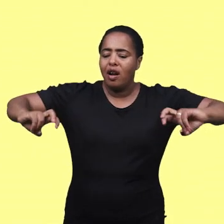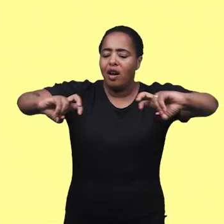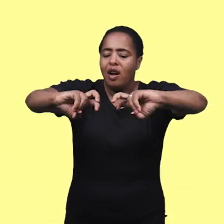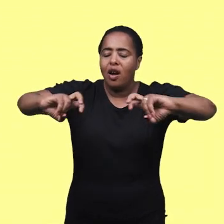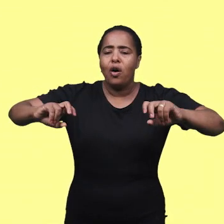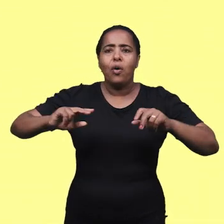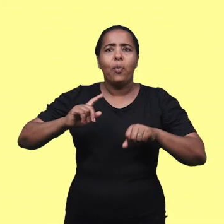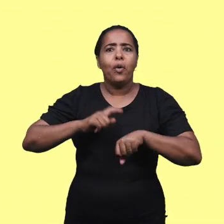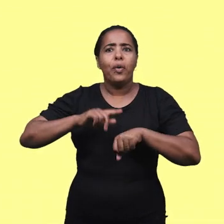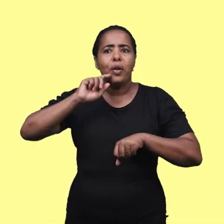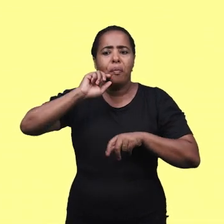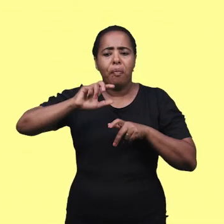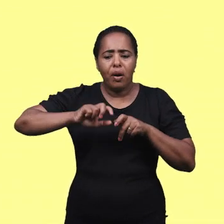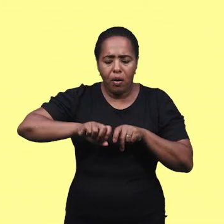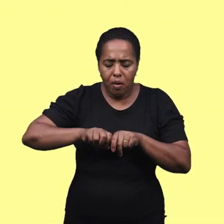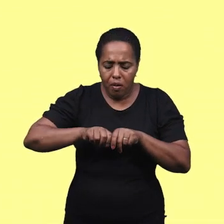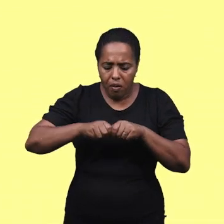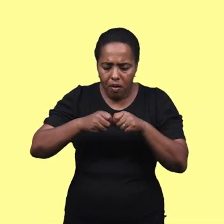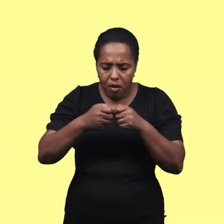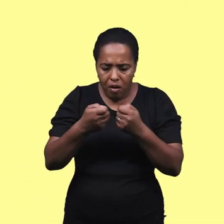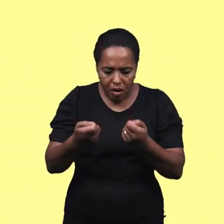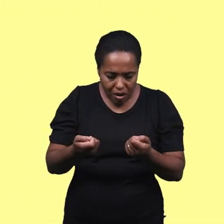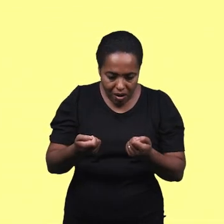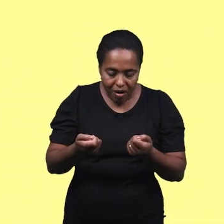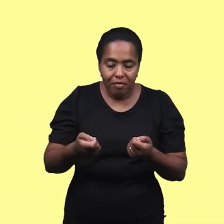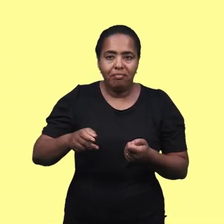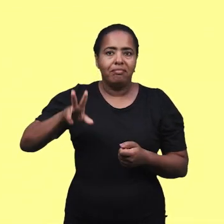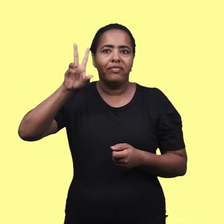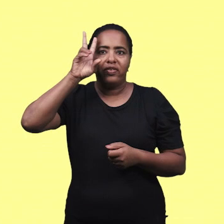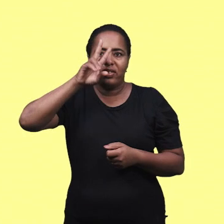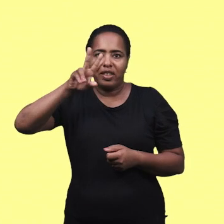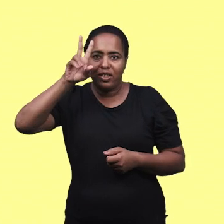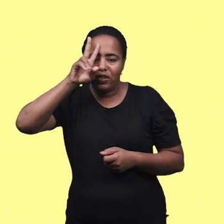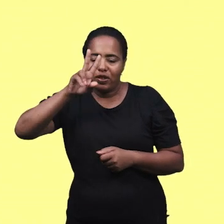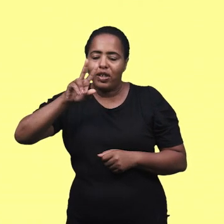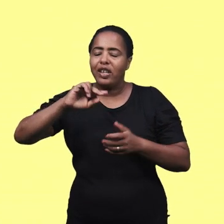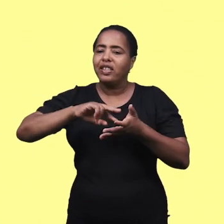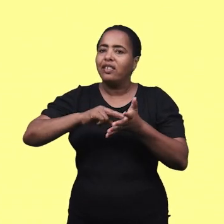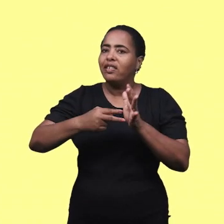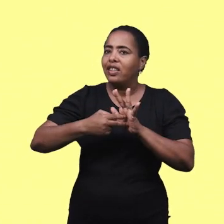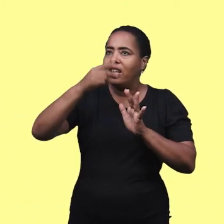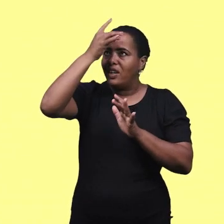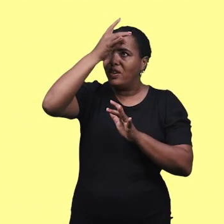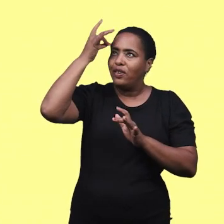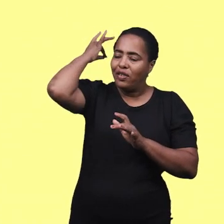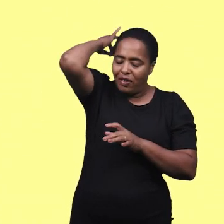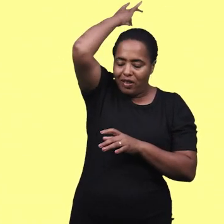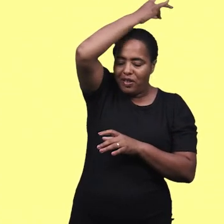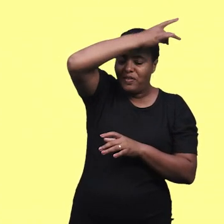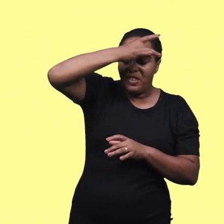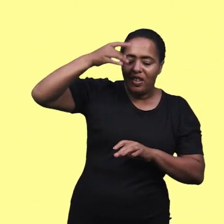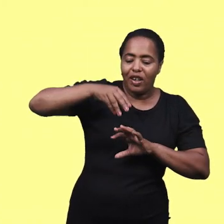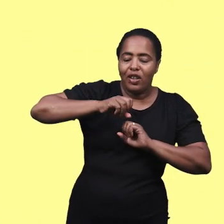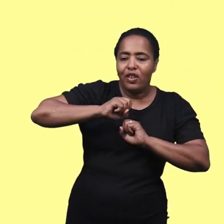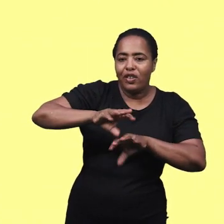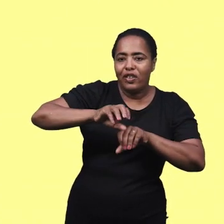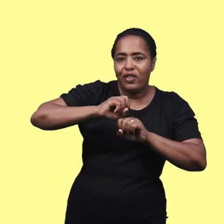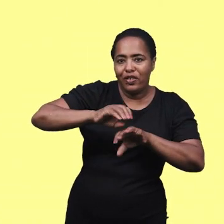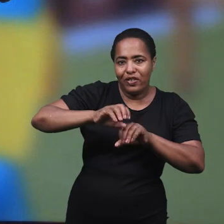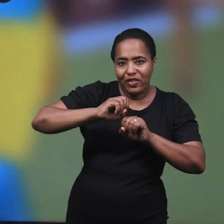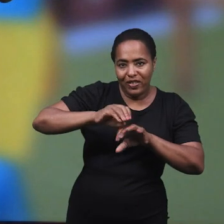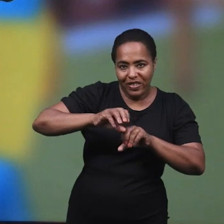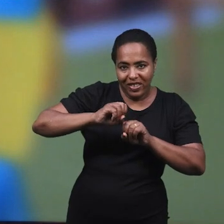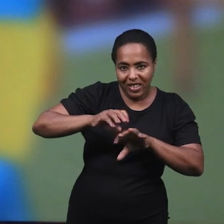table dans le partage du pain. Avec cette histoire, le Saint-Esprit nous